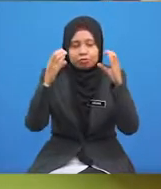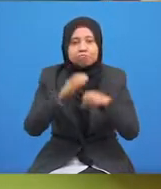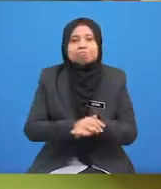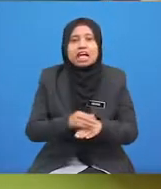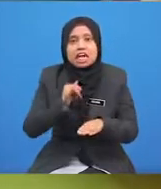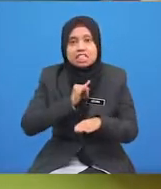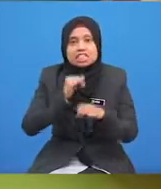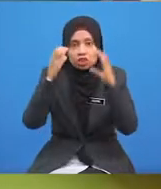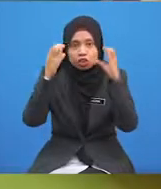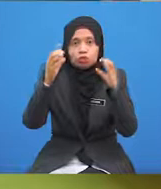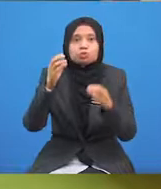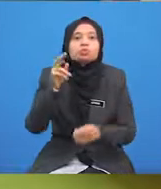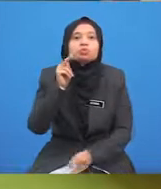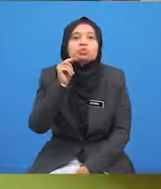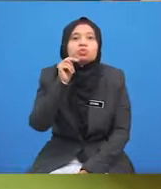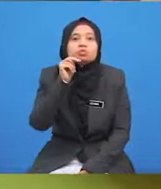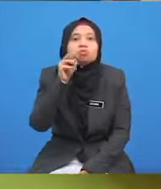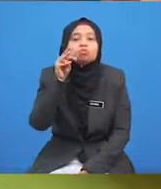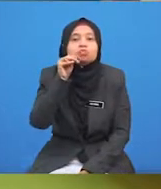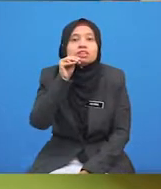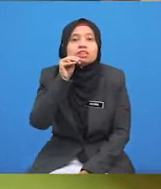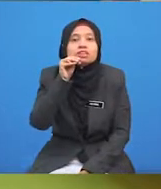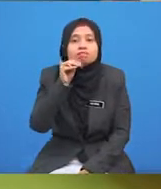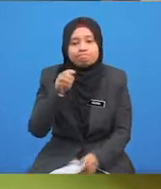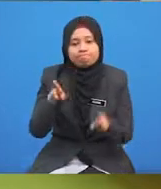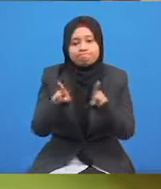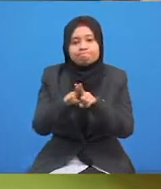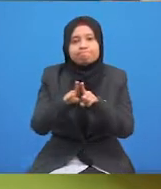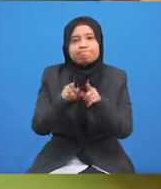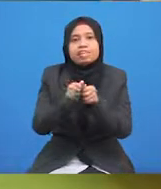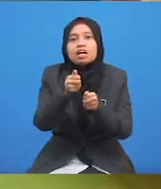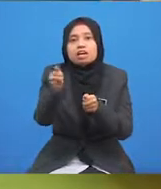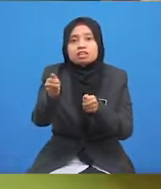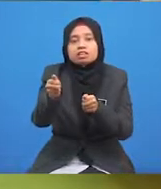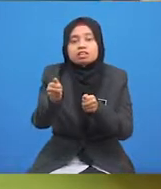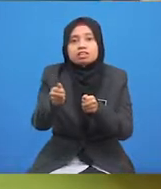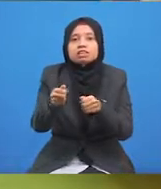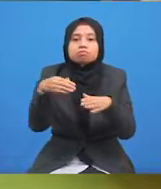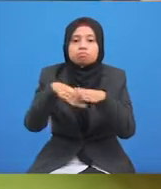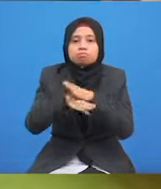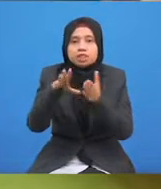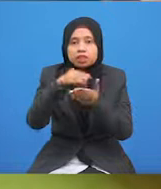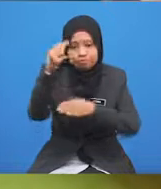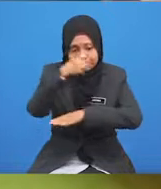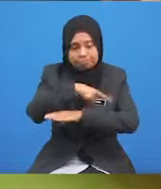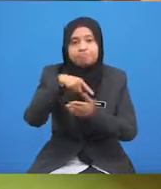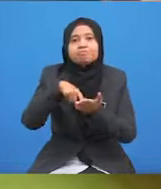Saya, Cikgu Murina binti Mat Mulki, akan bersama anda bagi sesi pembelajaran pada hari